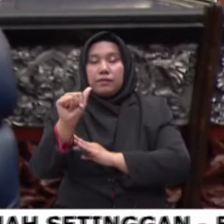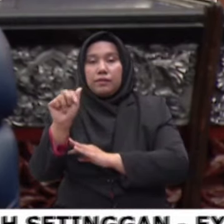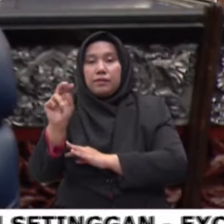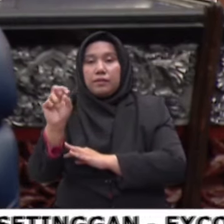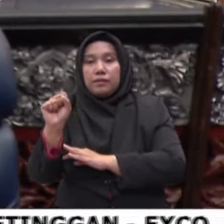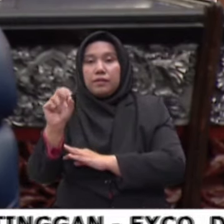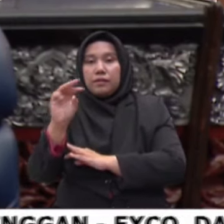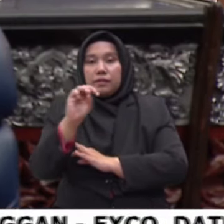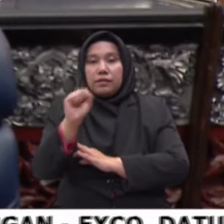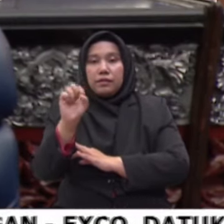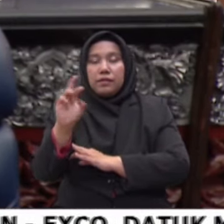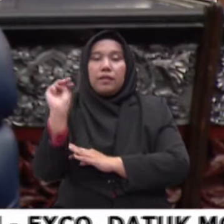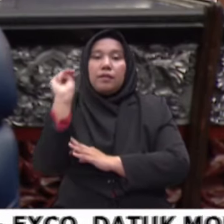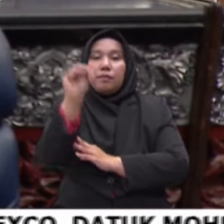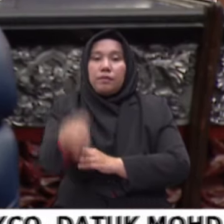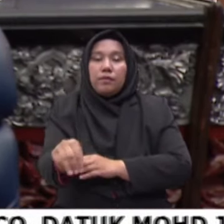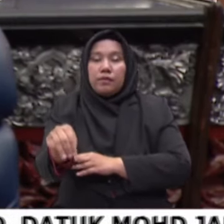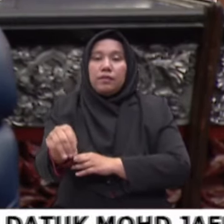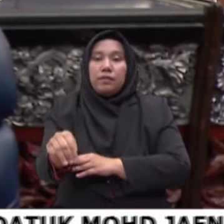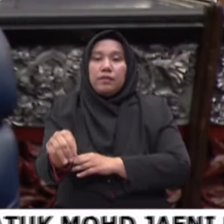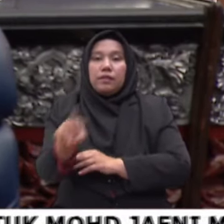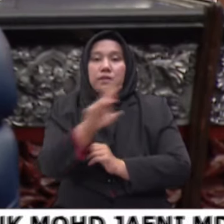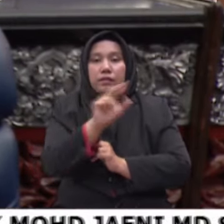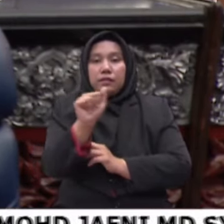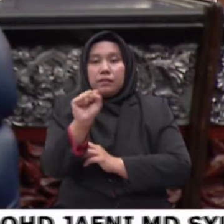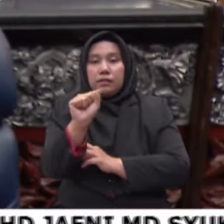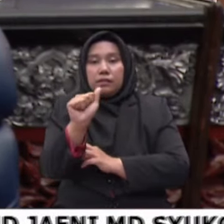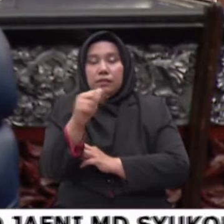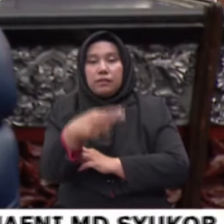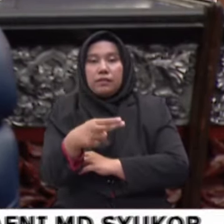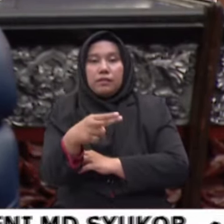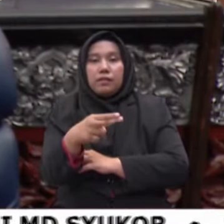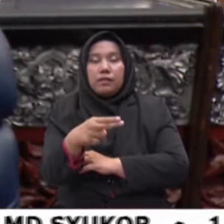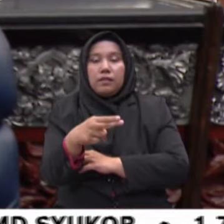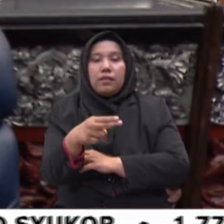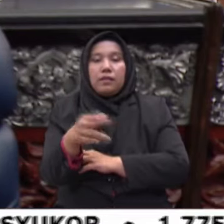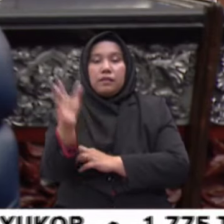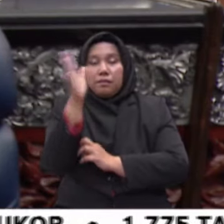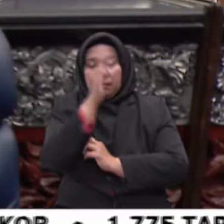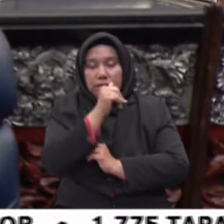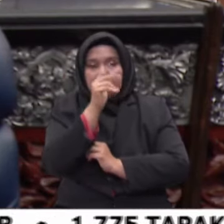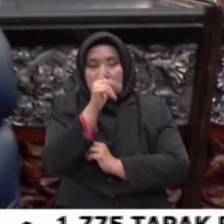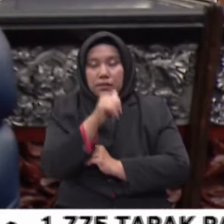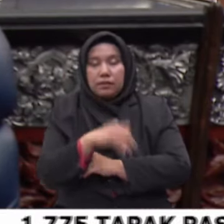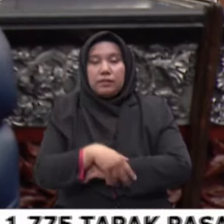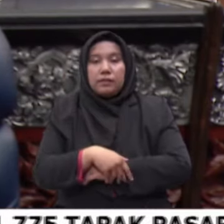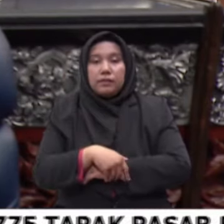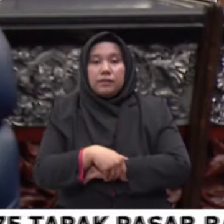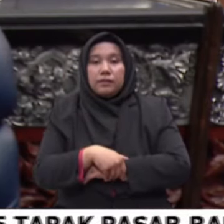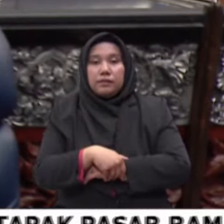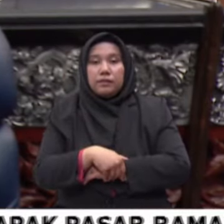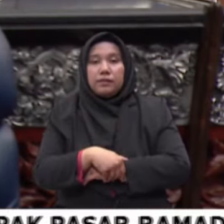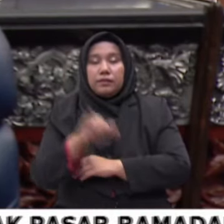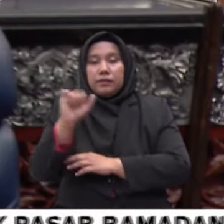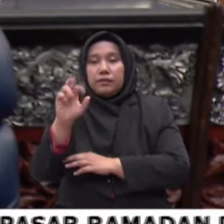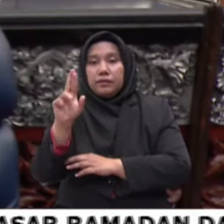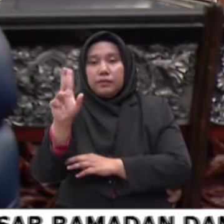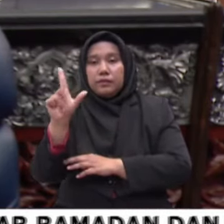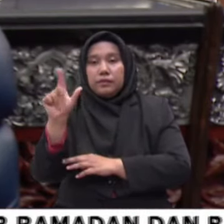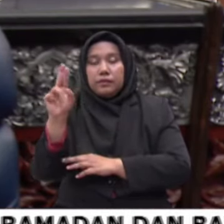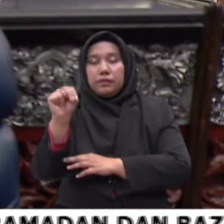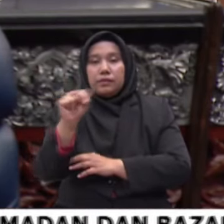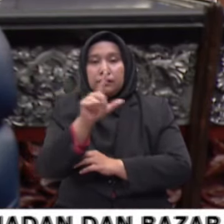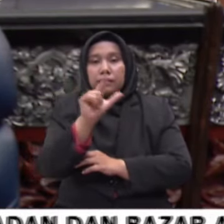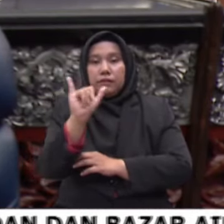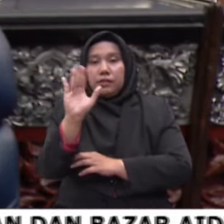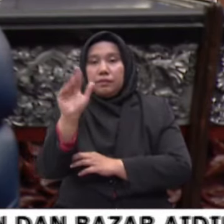Muar, Rasa, Kota Melaka, Jerlun, Libaran dan